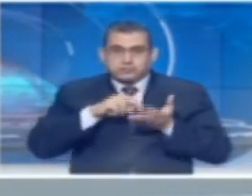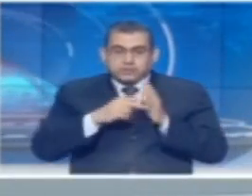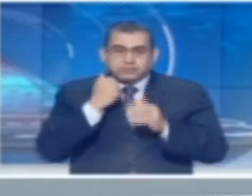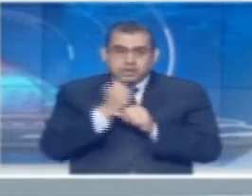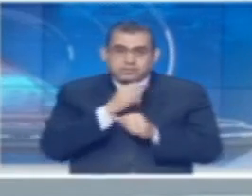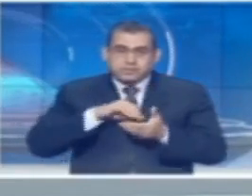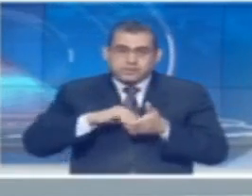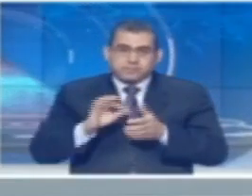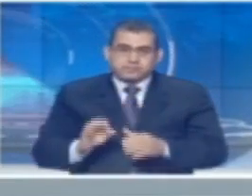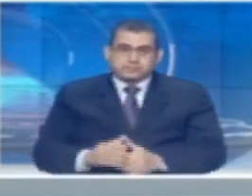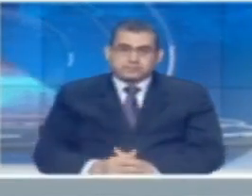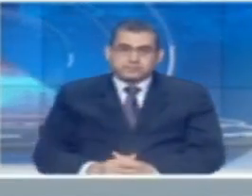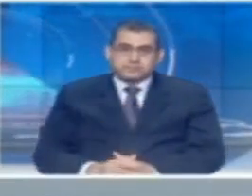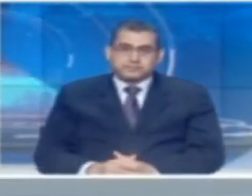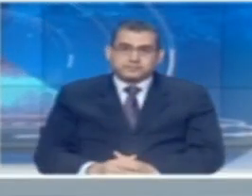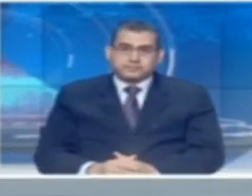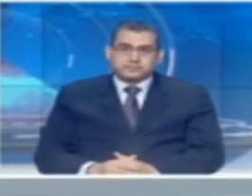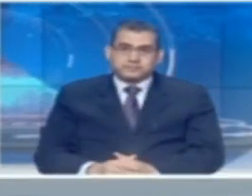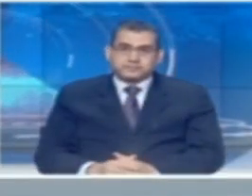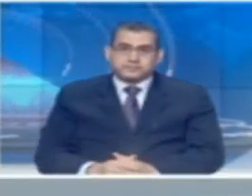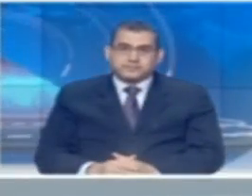آلية كوفاكس أيضا.